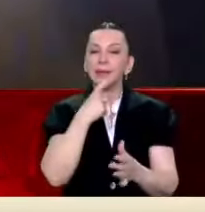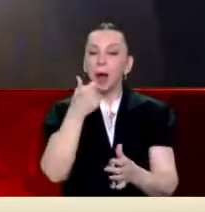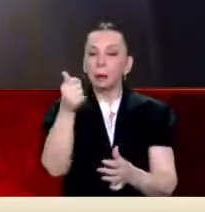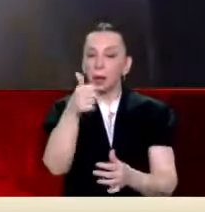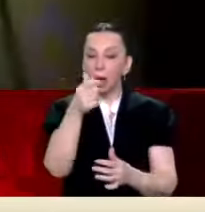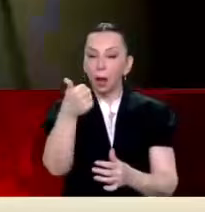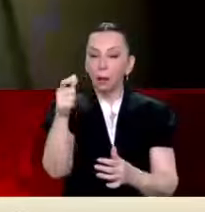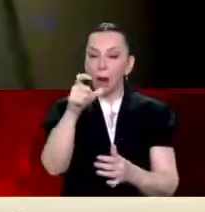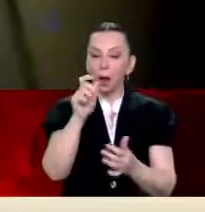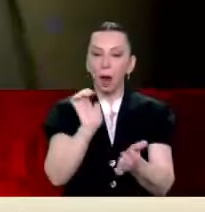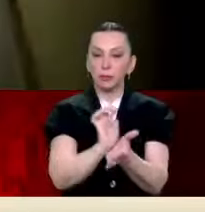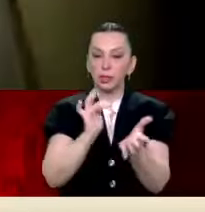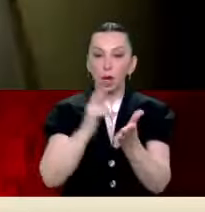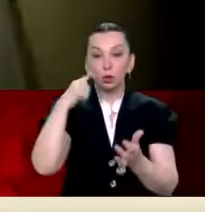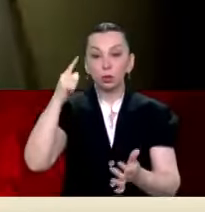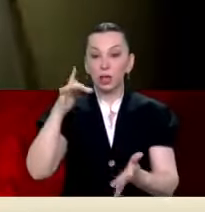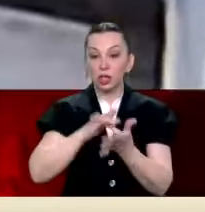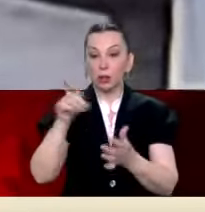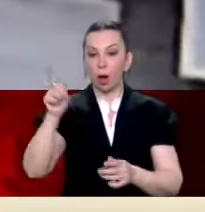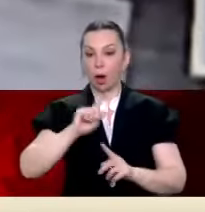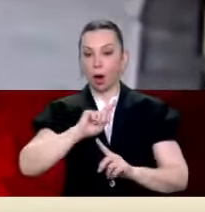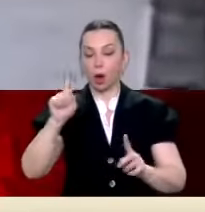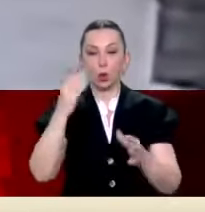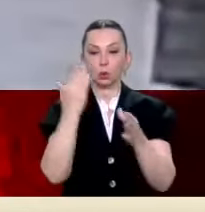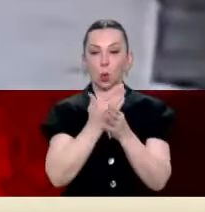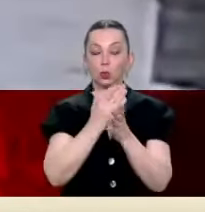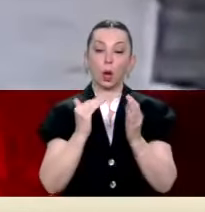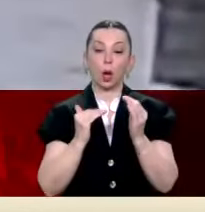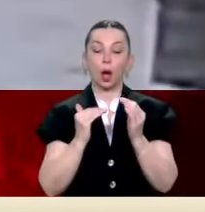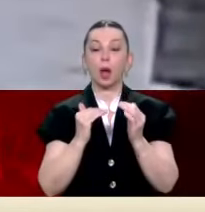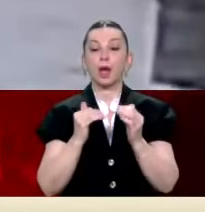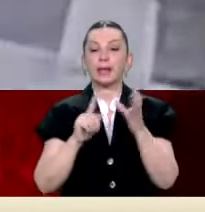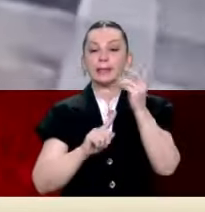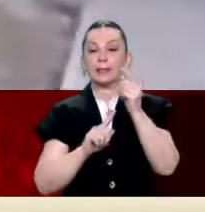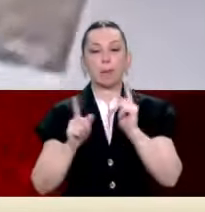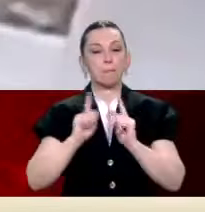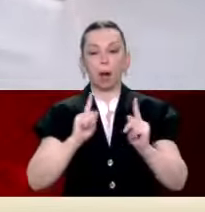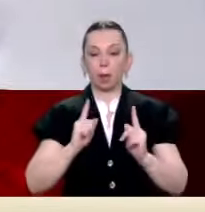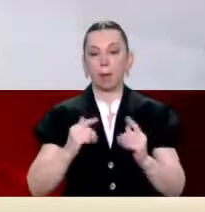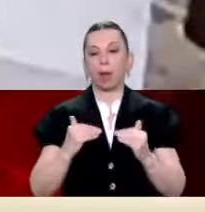cezasına Cumhuriyet Savcısından da itiraz geldi. Dosya istinaf mahkemesine gidecek.